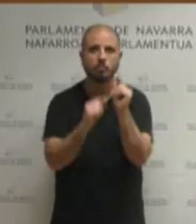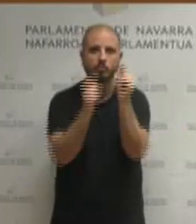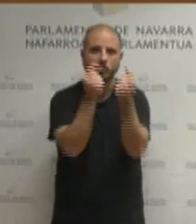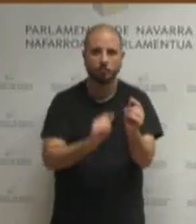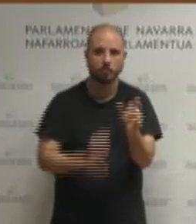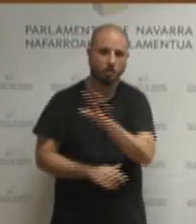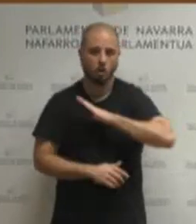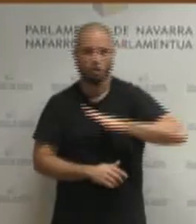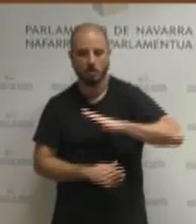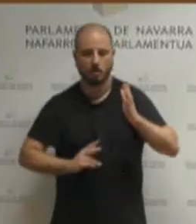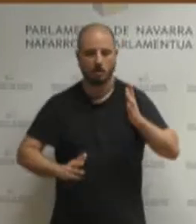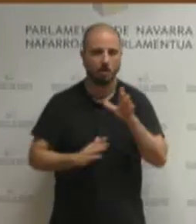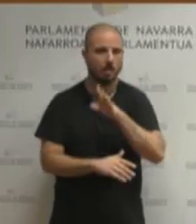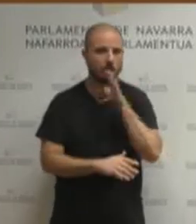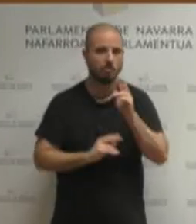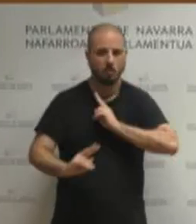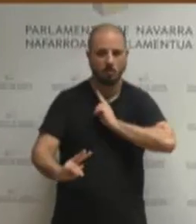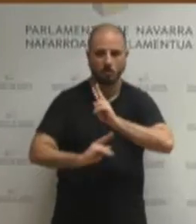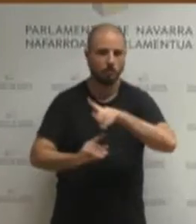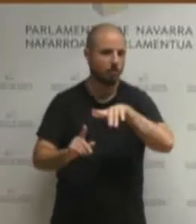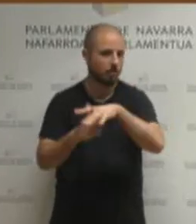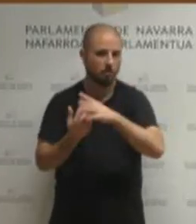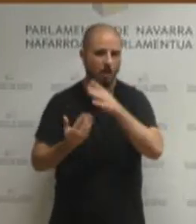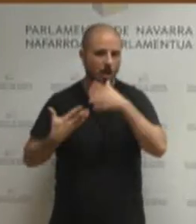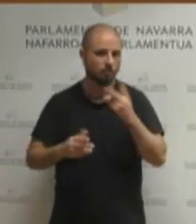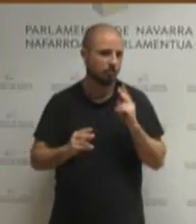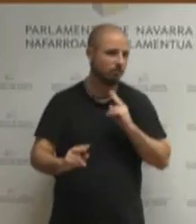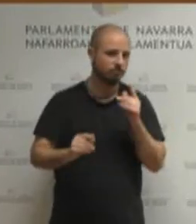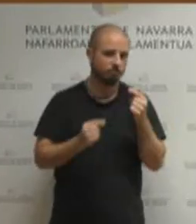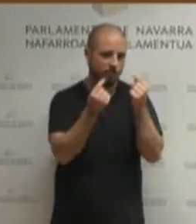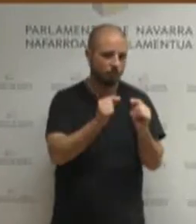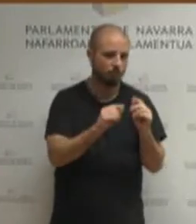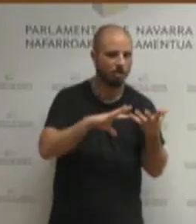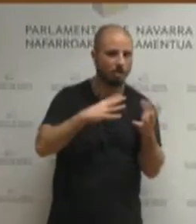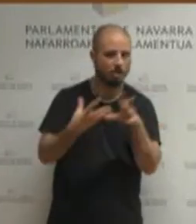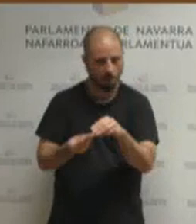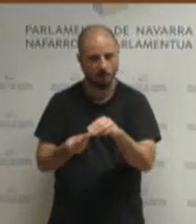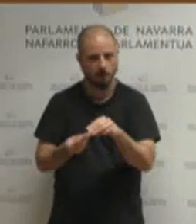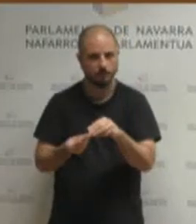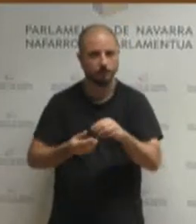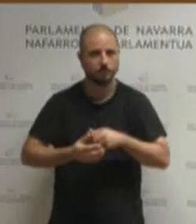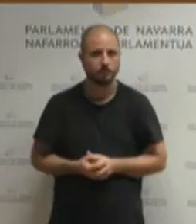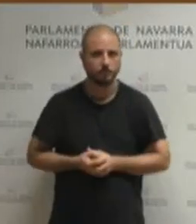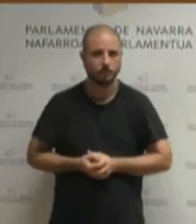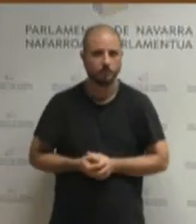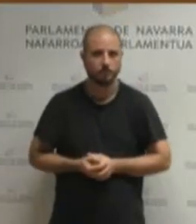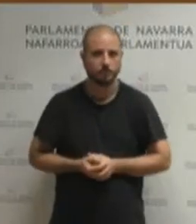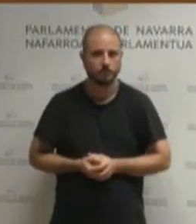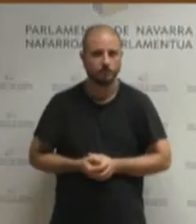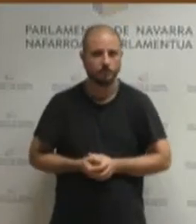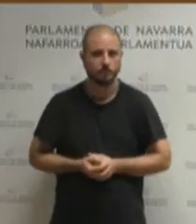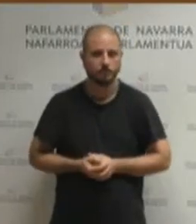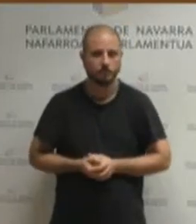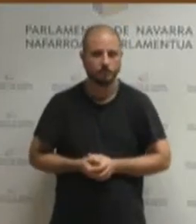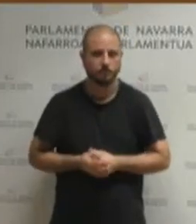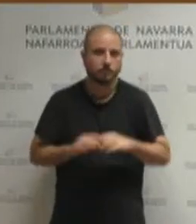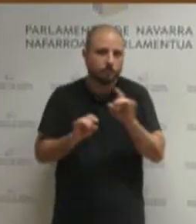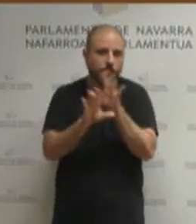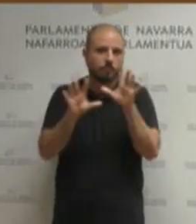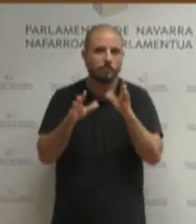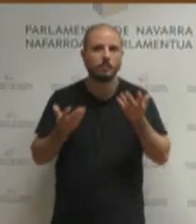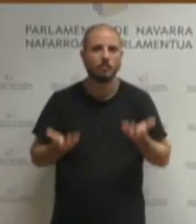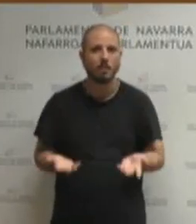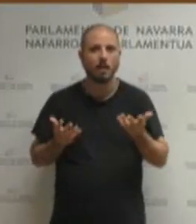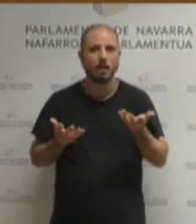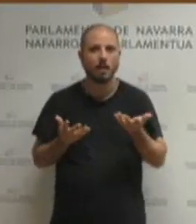erantzunak emateko salantzari gabe eragiteko margena oso mugatua da